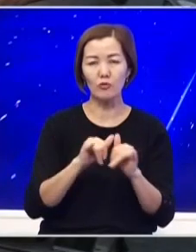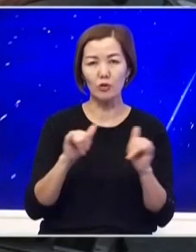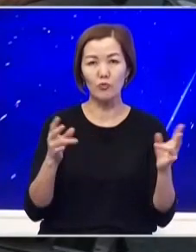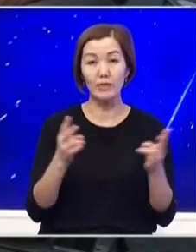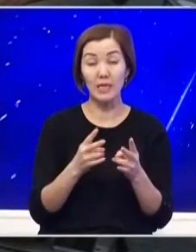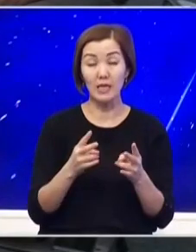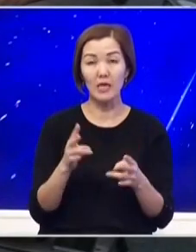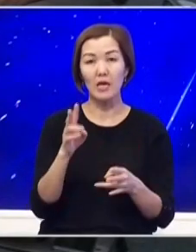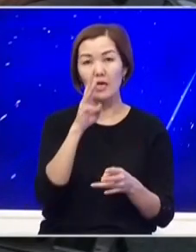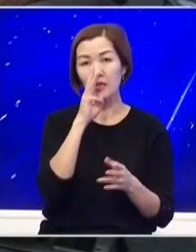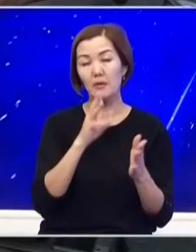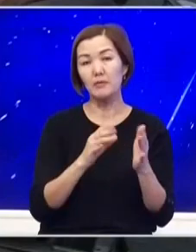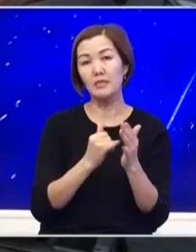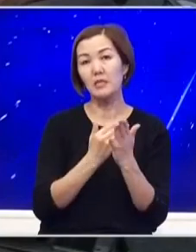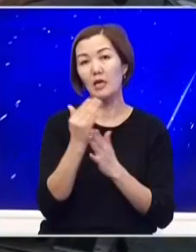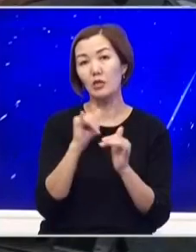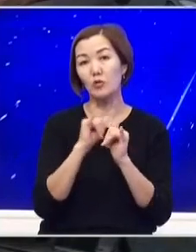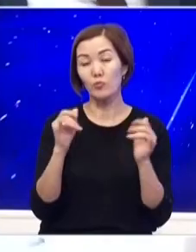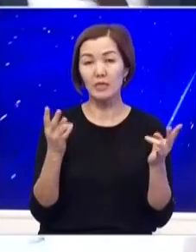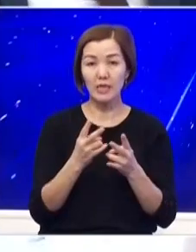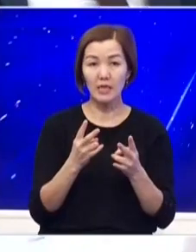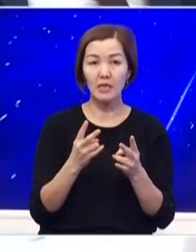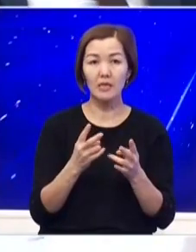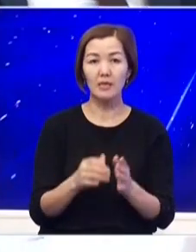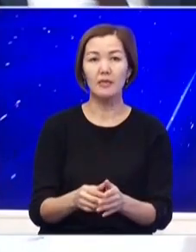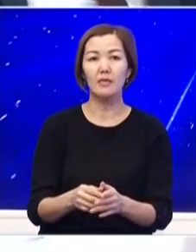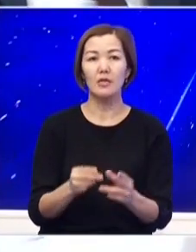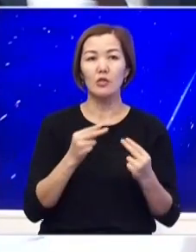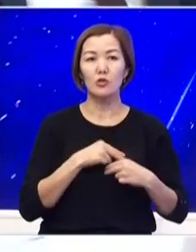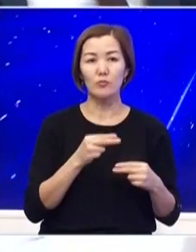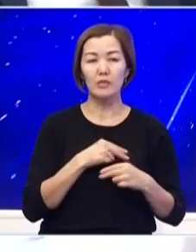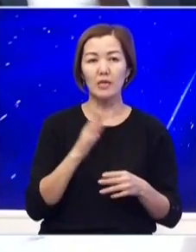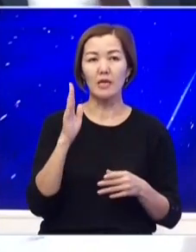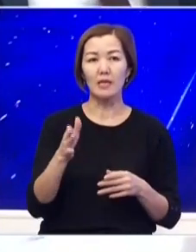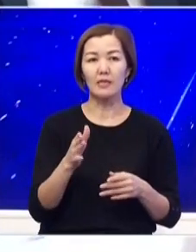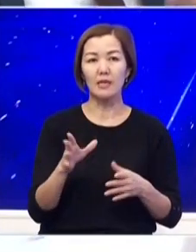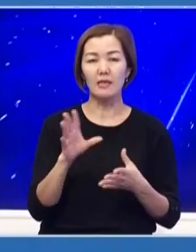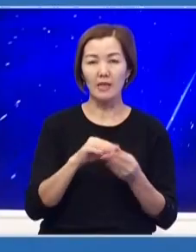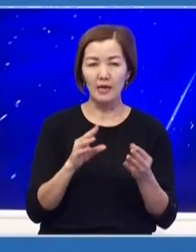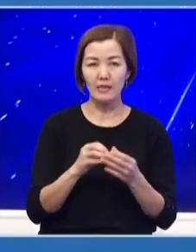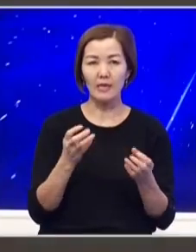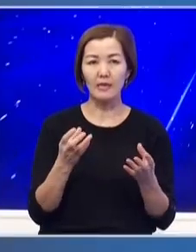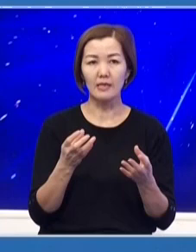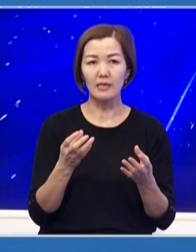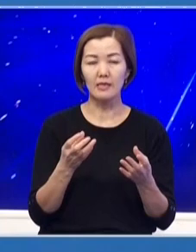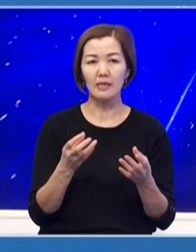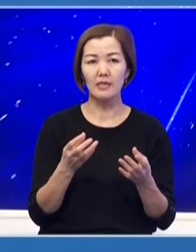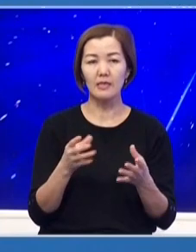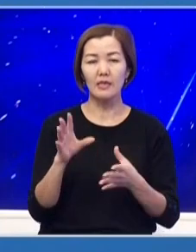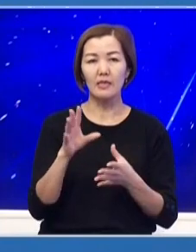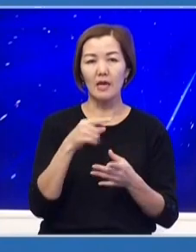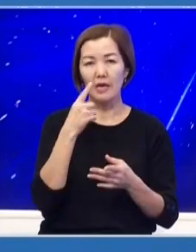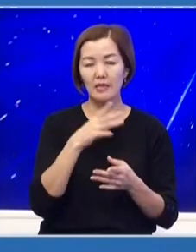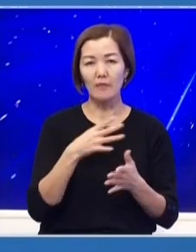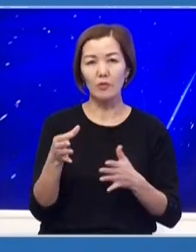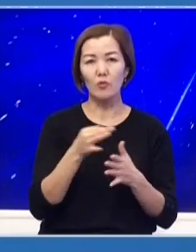халықтың табыс көздерін нығайту бойынша жұмыстардың бәрі алда. Одан басқа бағана баяндап кеттім. Бізде